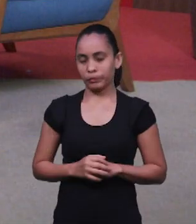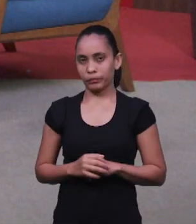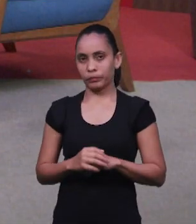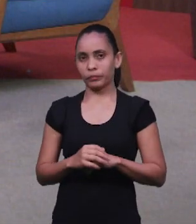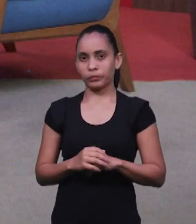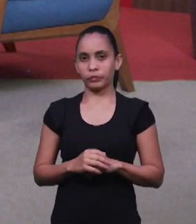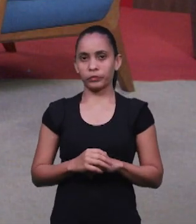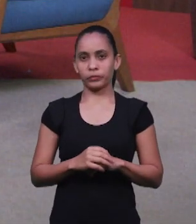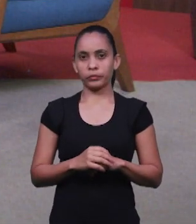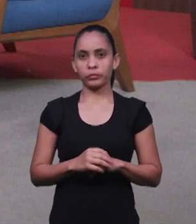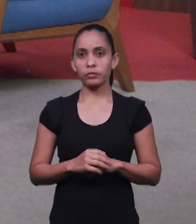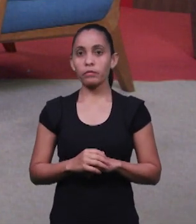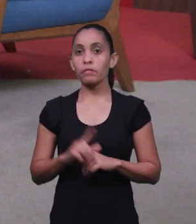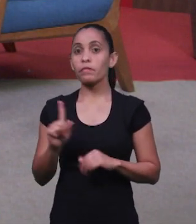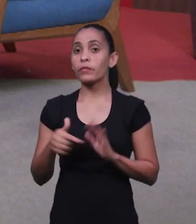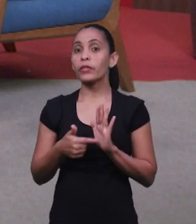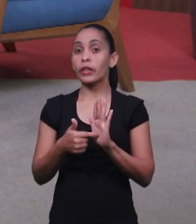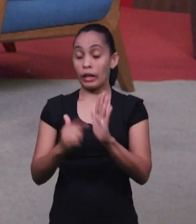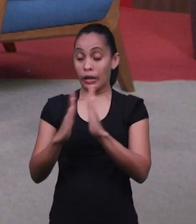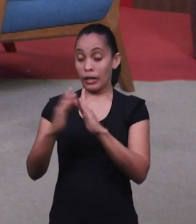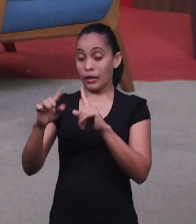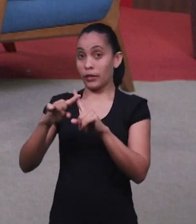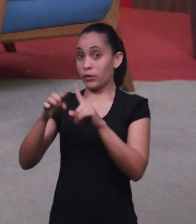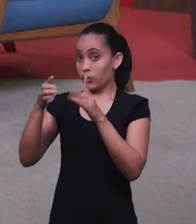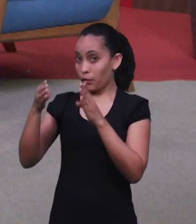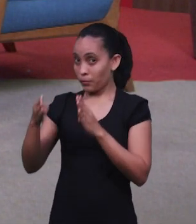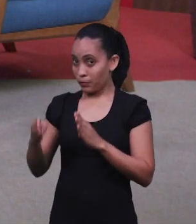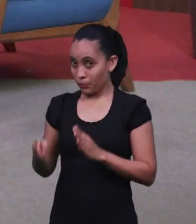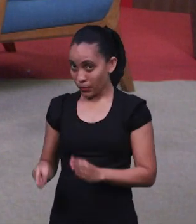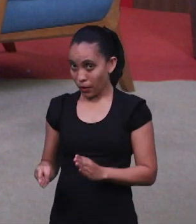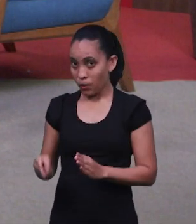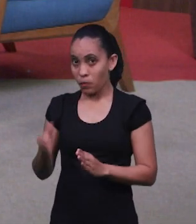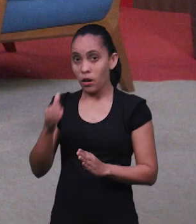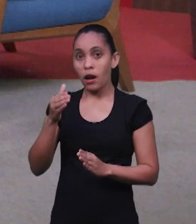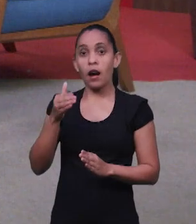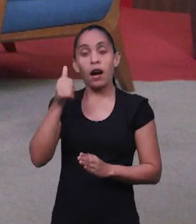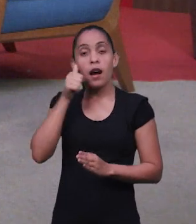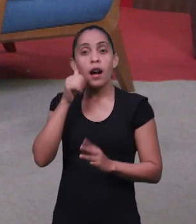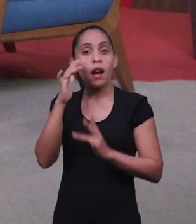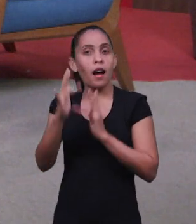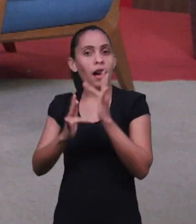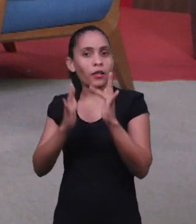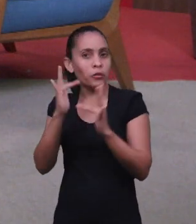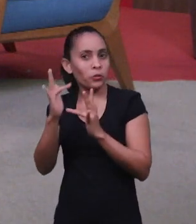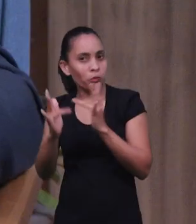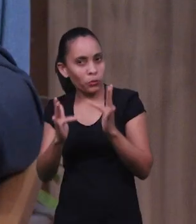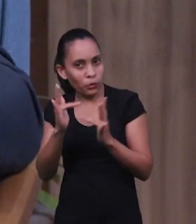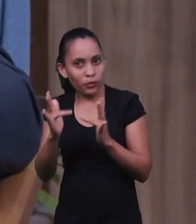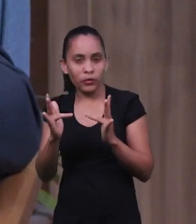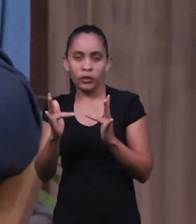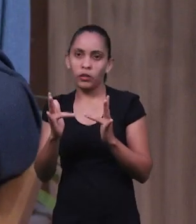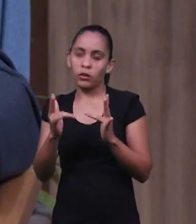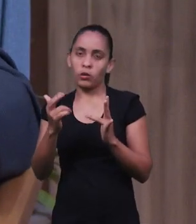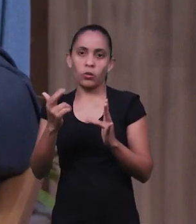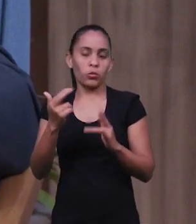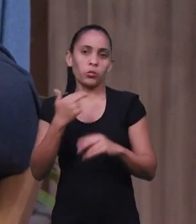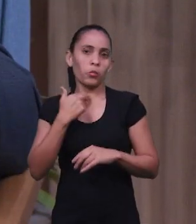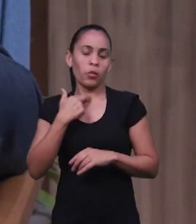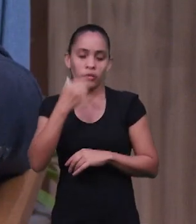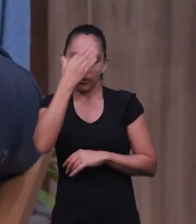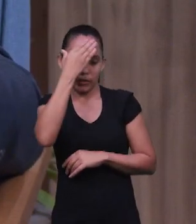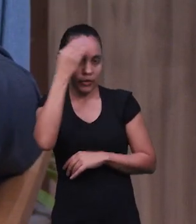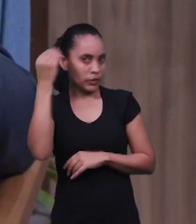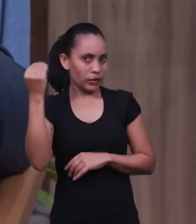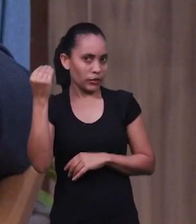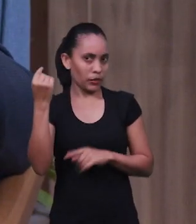Donc, l'Église fidèle, l'Église, la fiancée de l'agneau, elle ne peut pas passer inaperçue parce qu'elle